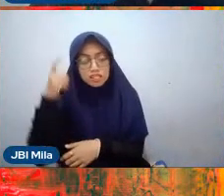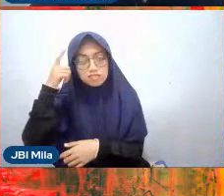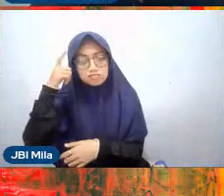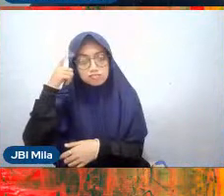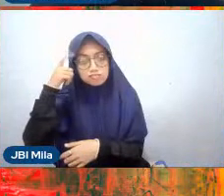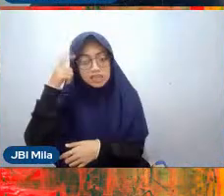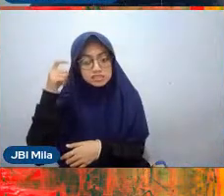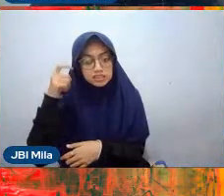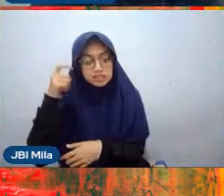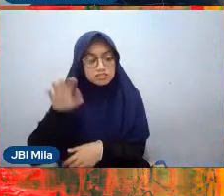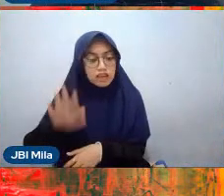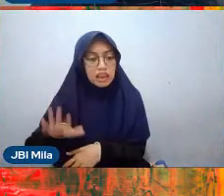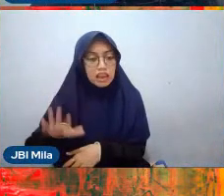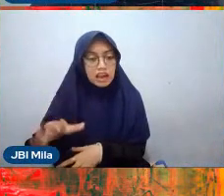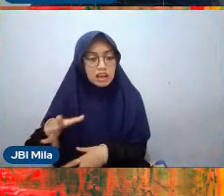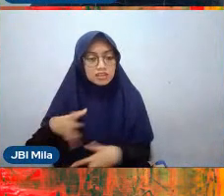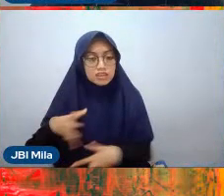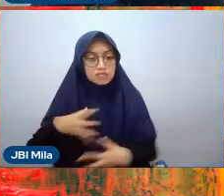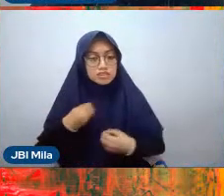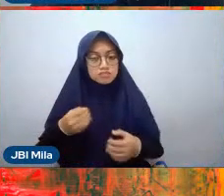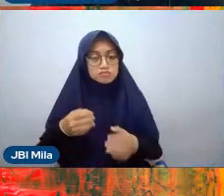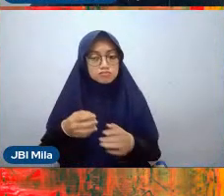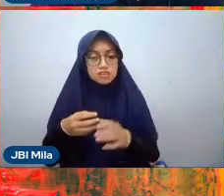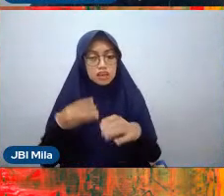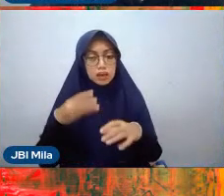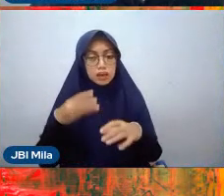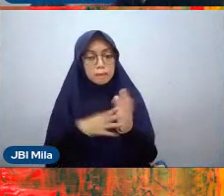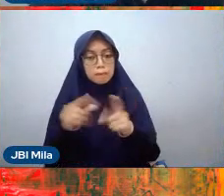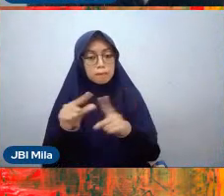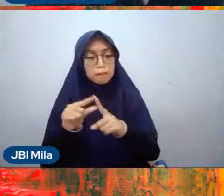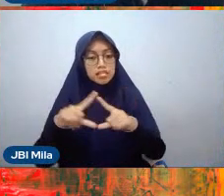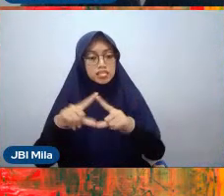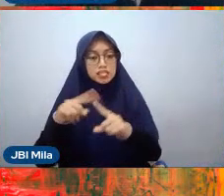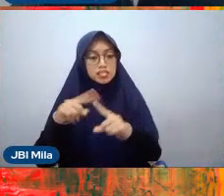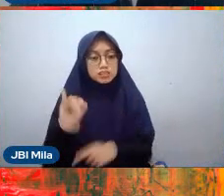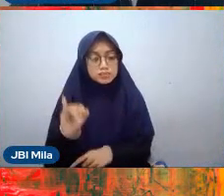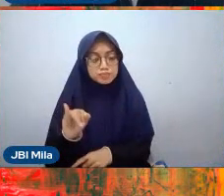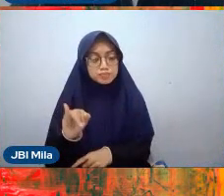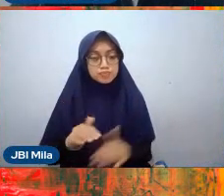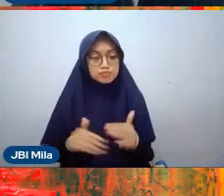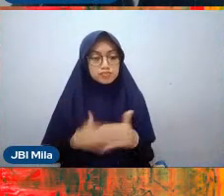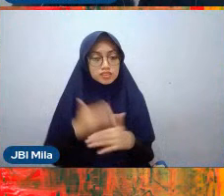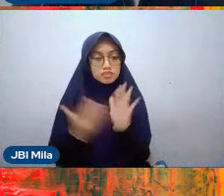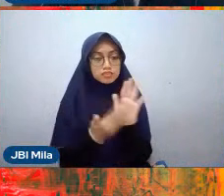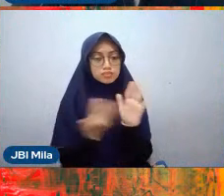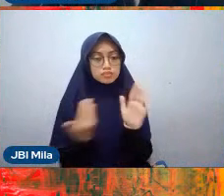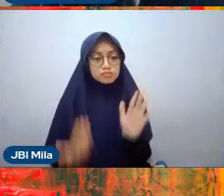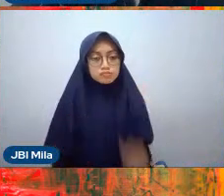orang lain. Jadi dia jadi empati gitu ya. Gitu. Lanjut.